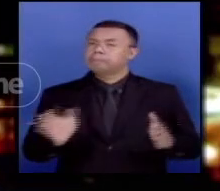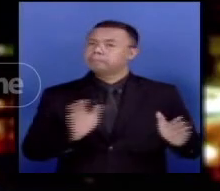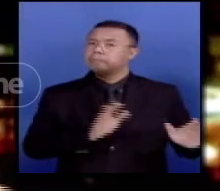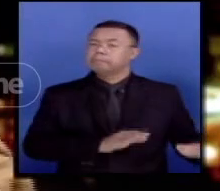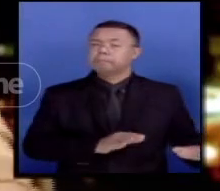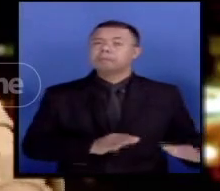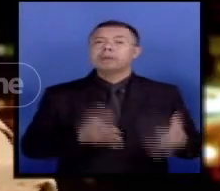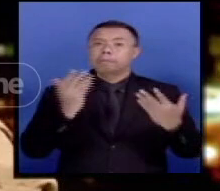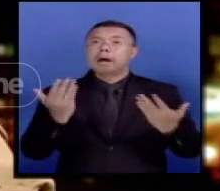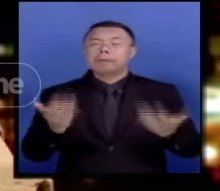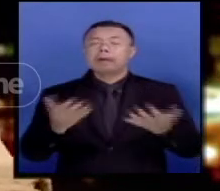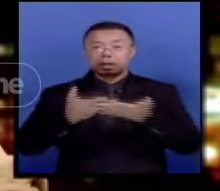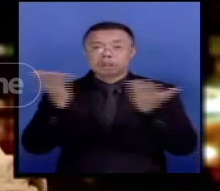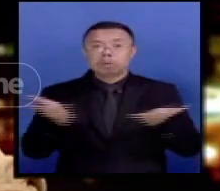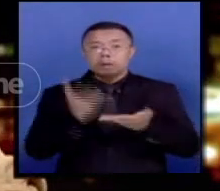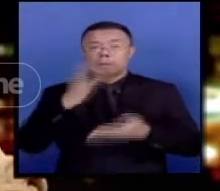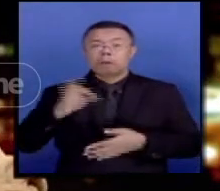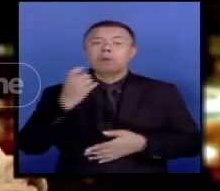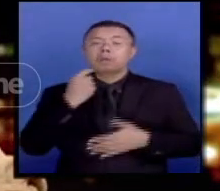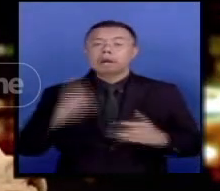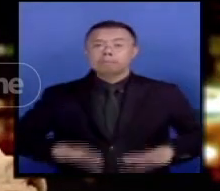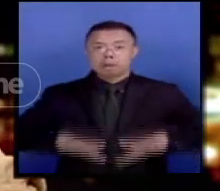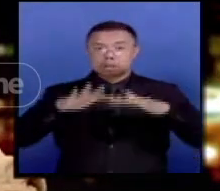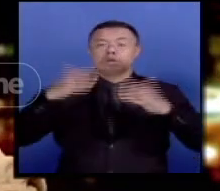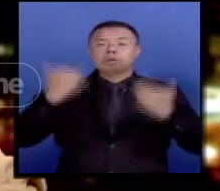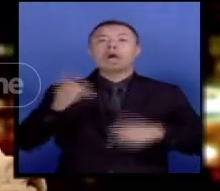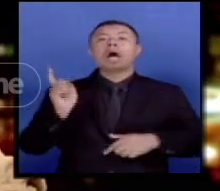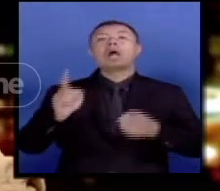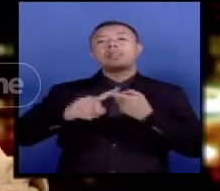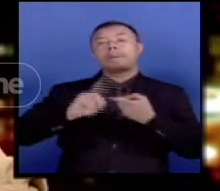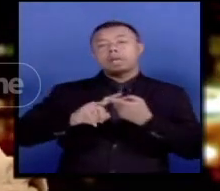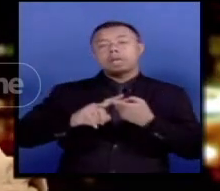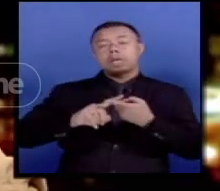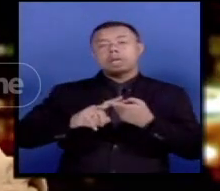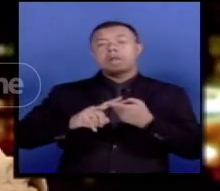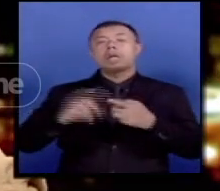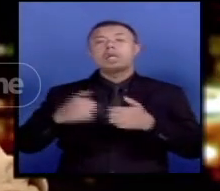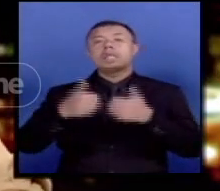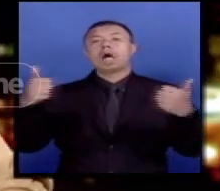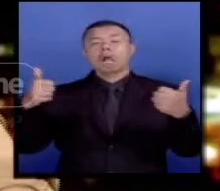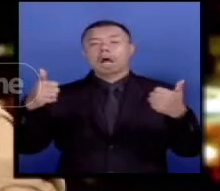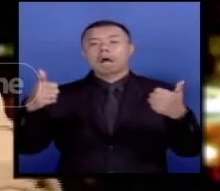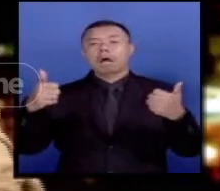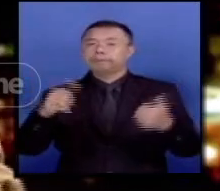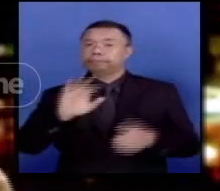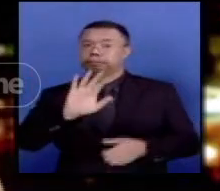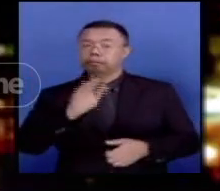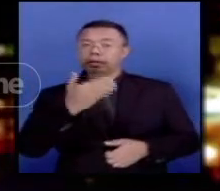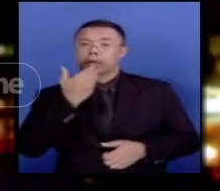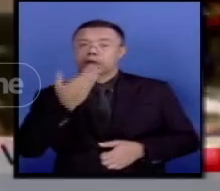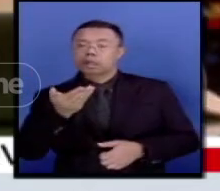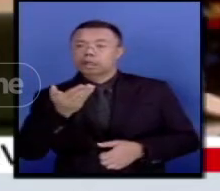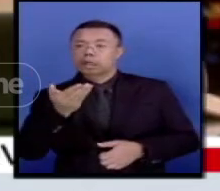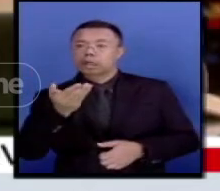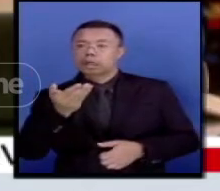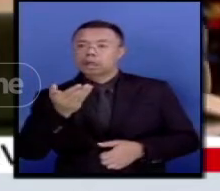untuk mengetahui update terkini mengenai banjir telah ada rekan kami Rusdi muslim di Tangerang Banten terus di